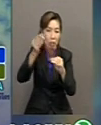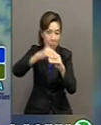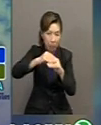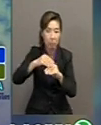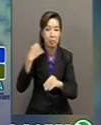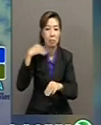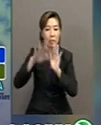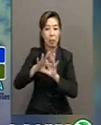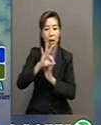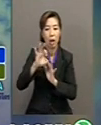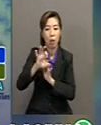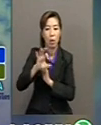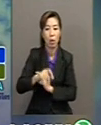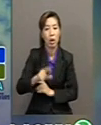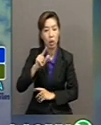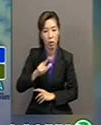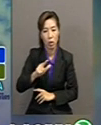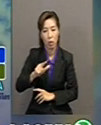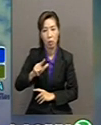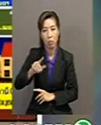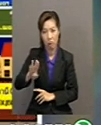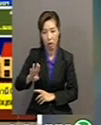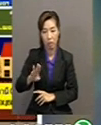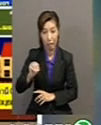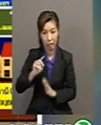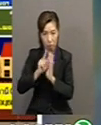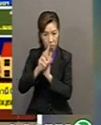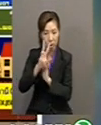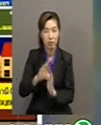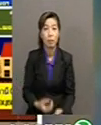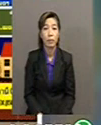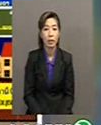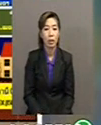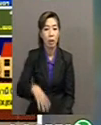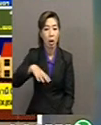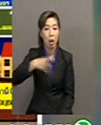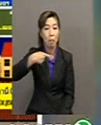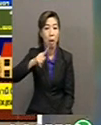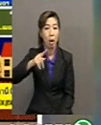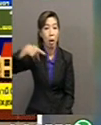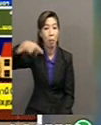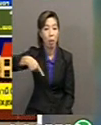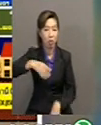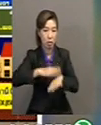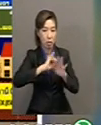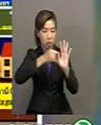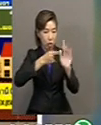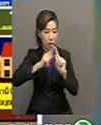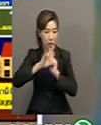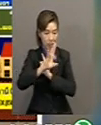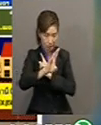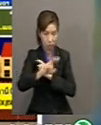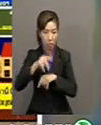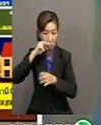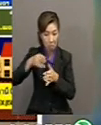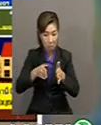ามากกว่า900ลูกบาศก์เมตรต่อวินาทีนะครับด้านกรมป้องกันและบรรเทาสาธารณภัยเตือน7จังหวัดภาคกลางระวังระดับแม่น้ำเจ้าพระยาเพิ่